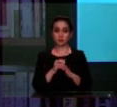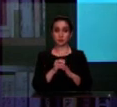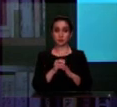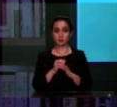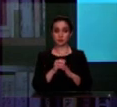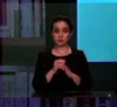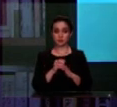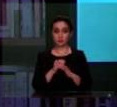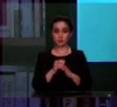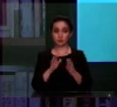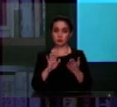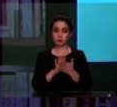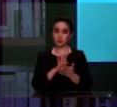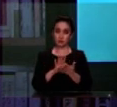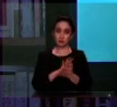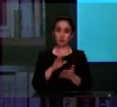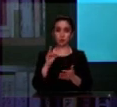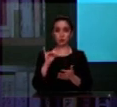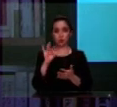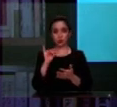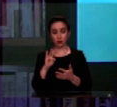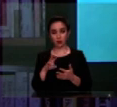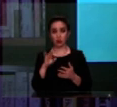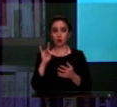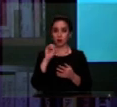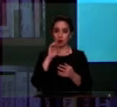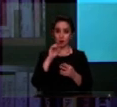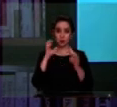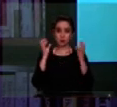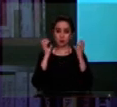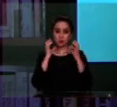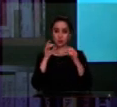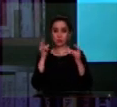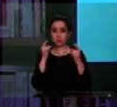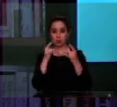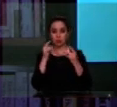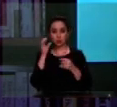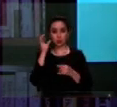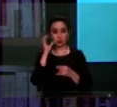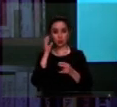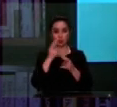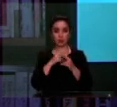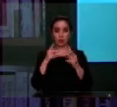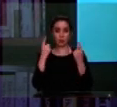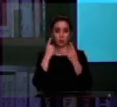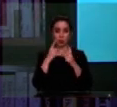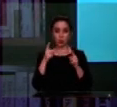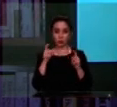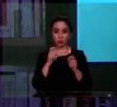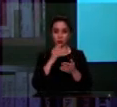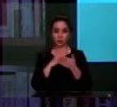demak, gazeta, jurnal, radio, televideniyadan eshitadigan